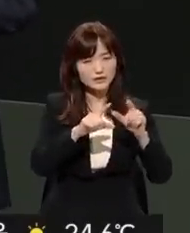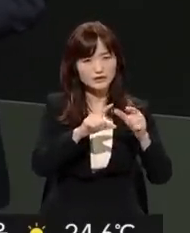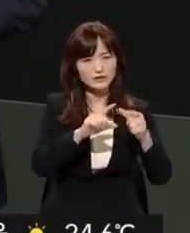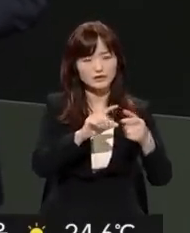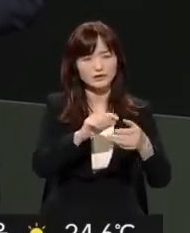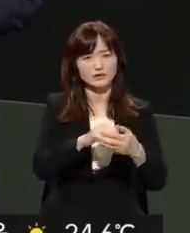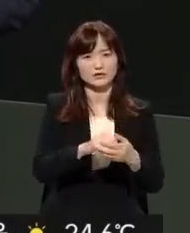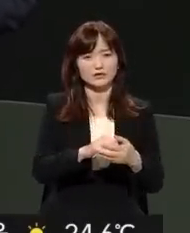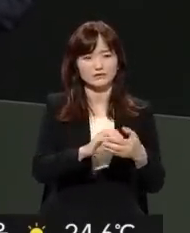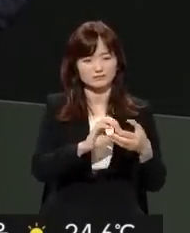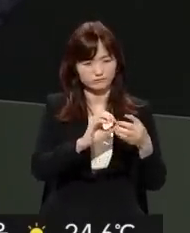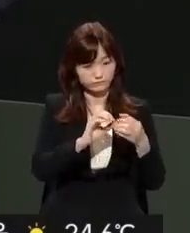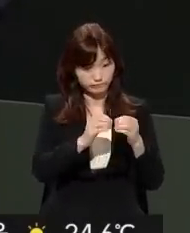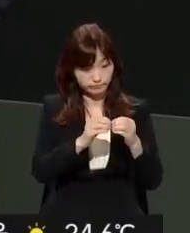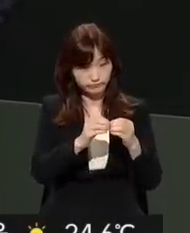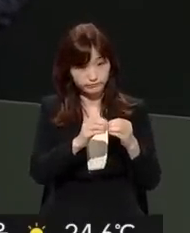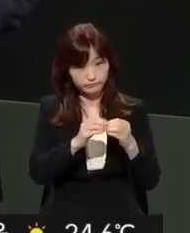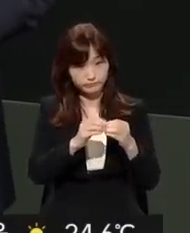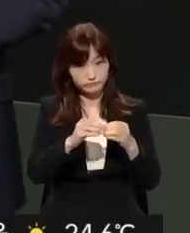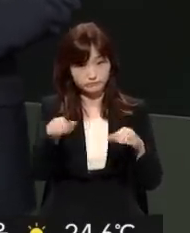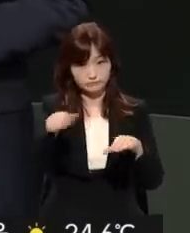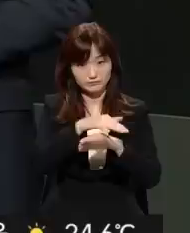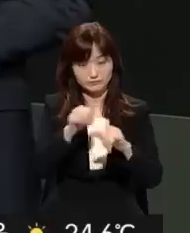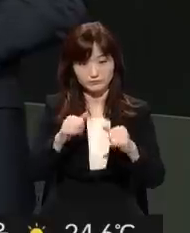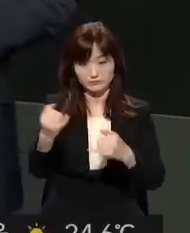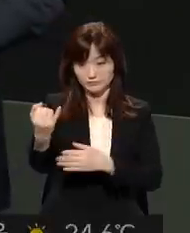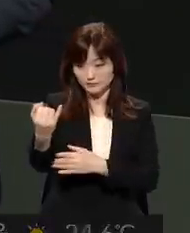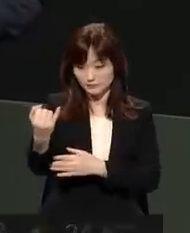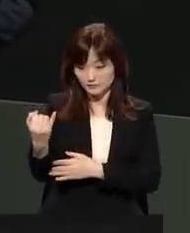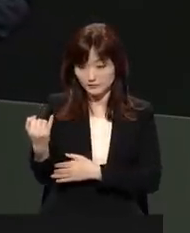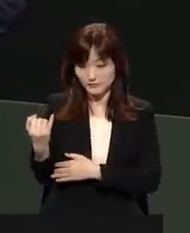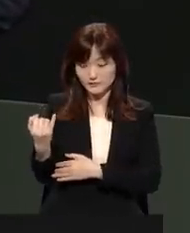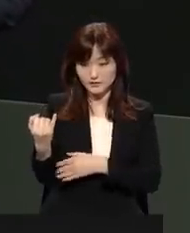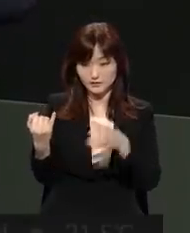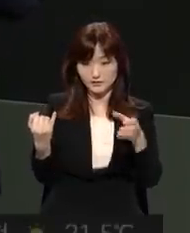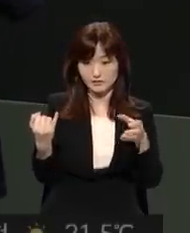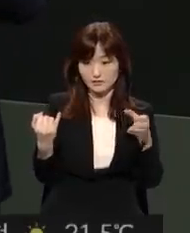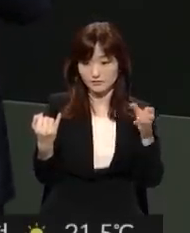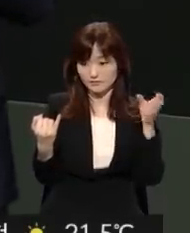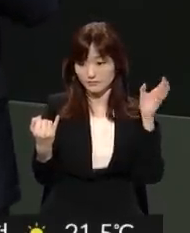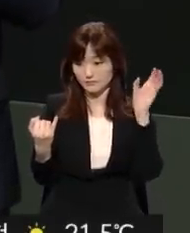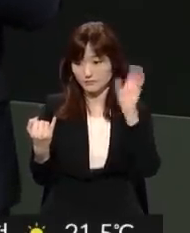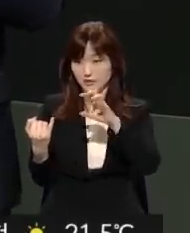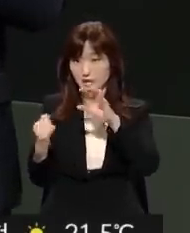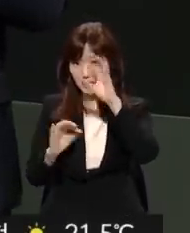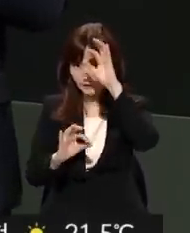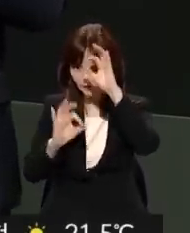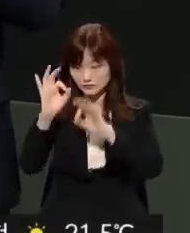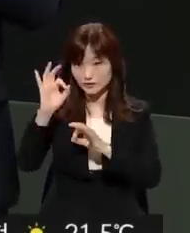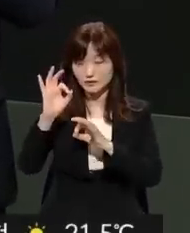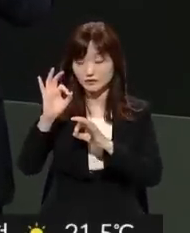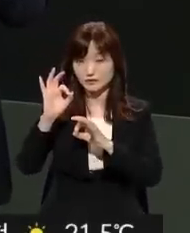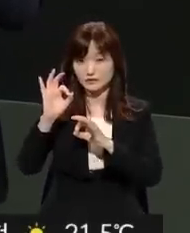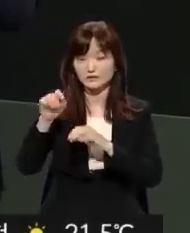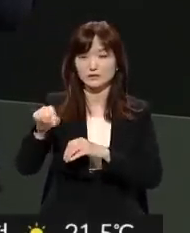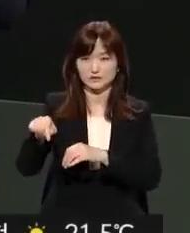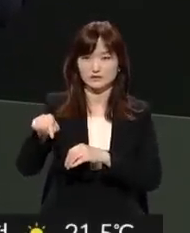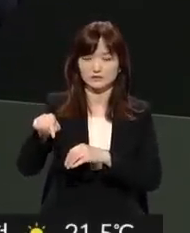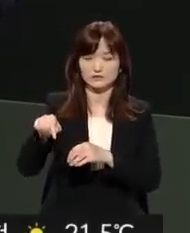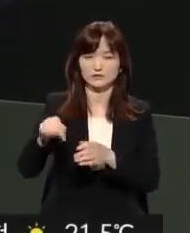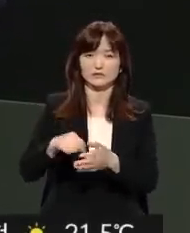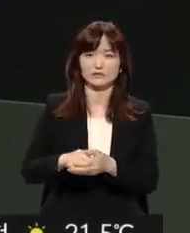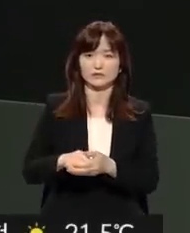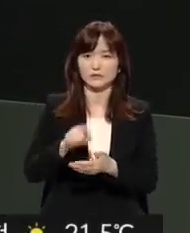행인이 지나가서 뭐 지나간 뒤에 이게 미끄러졌구나 이런 얘기를 했는데 말 안 되는 거 본인도 아시죠? 예, 제대로